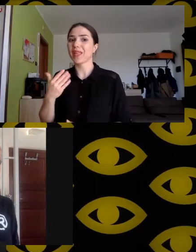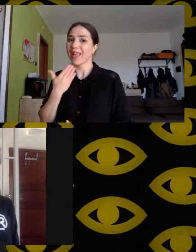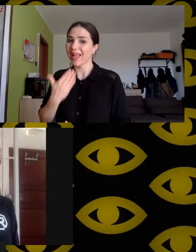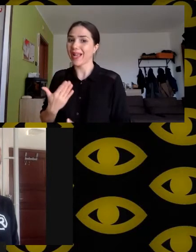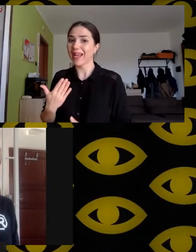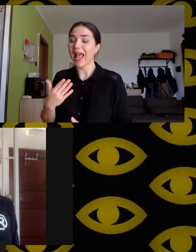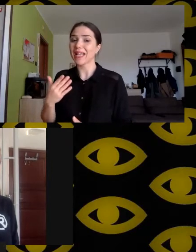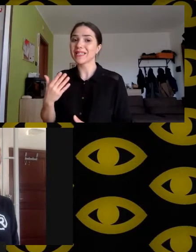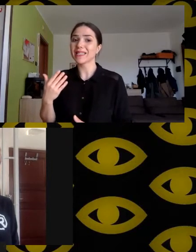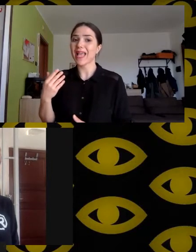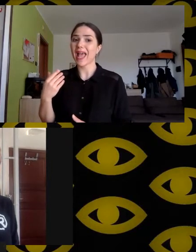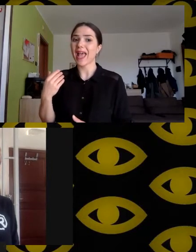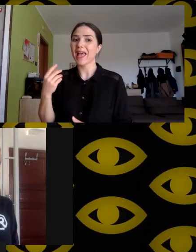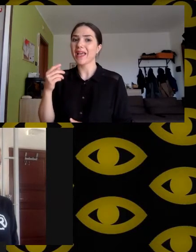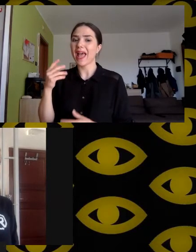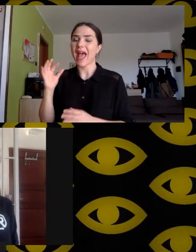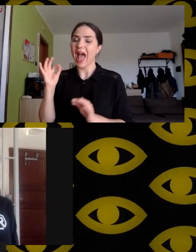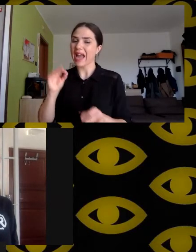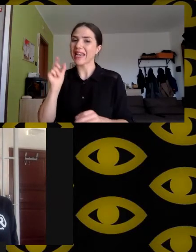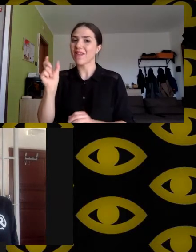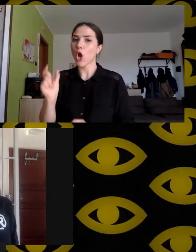a colori e vedo